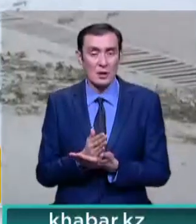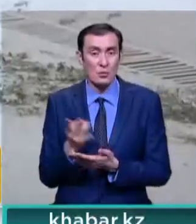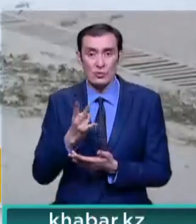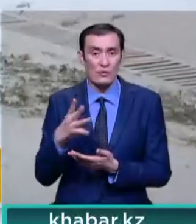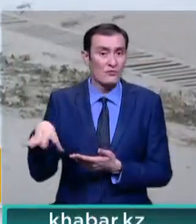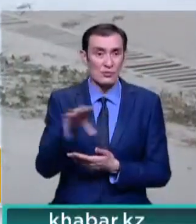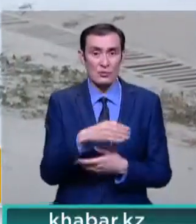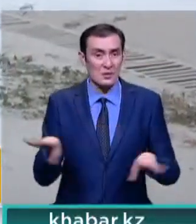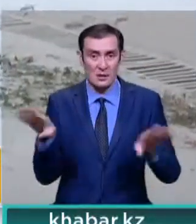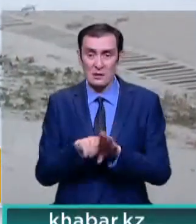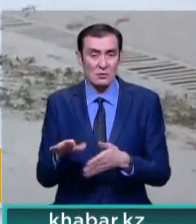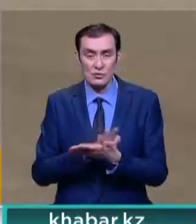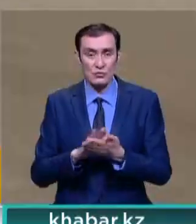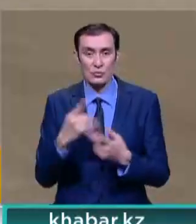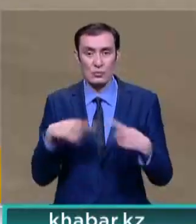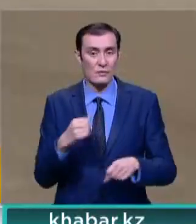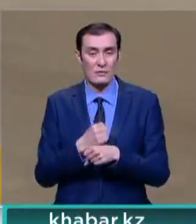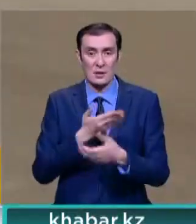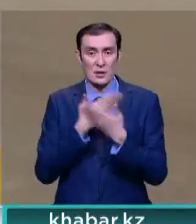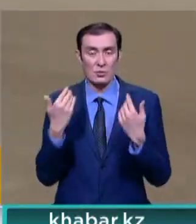только, больше выхода нету.